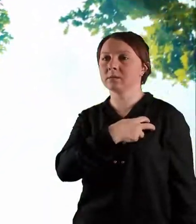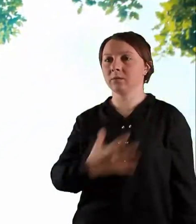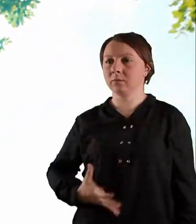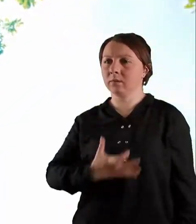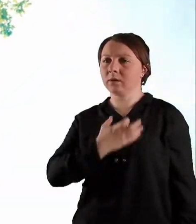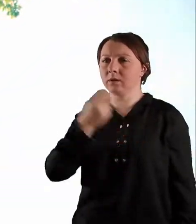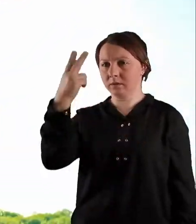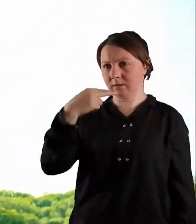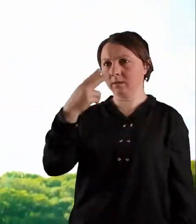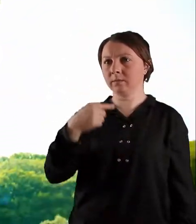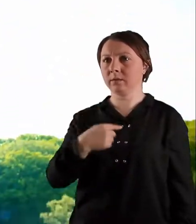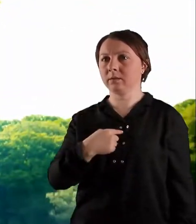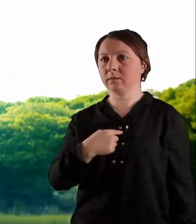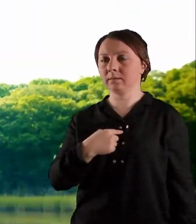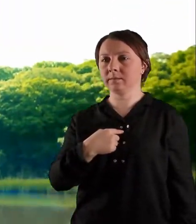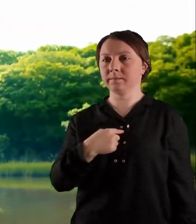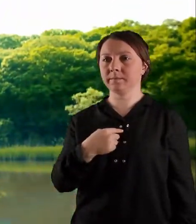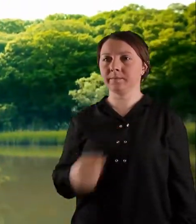aşk matemi.